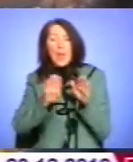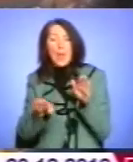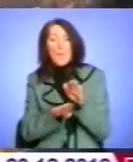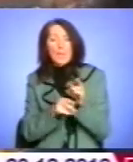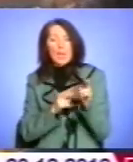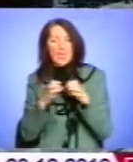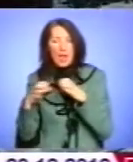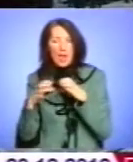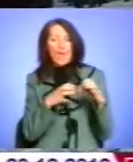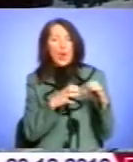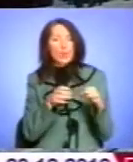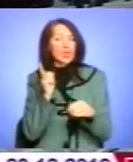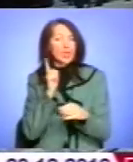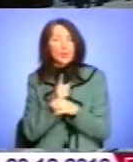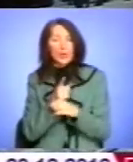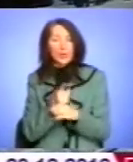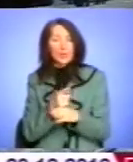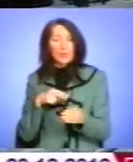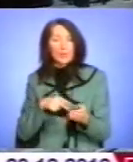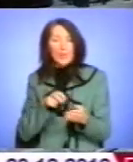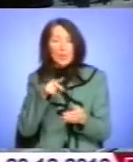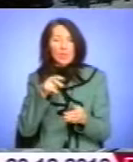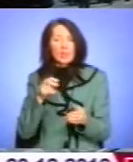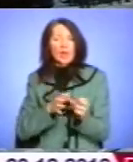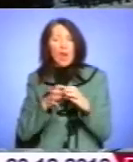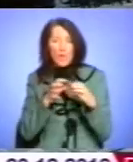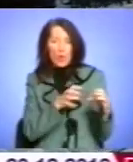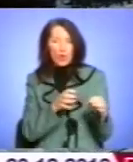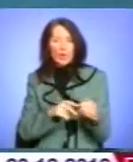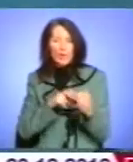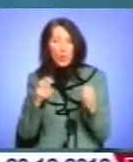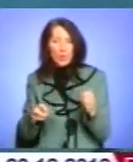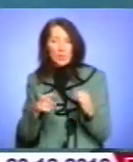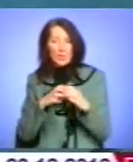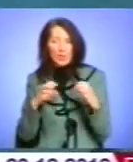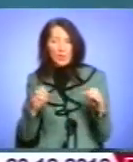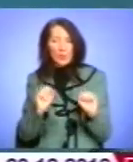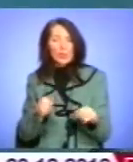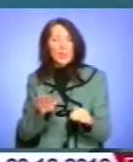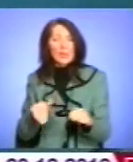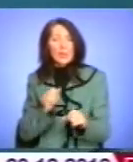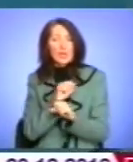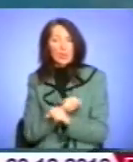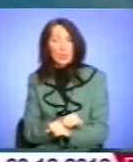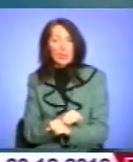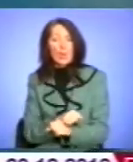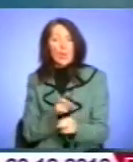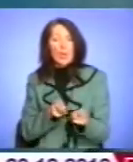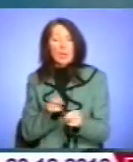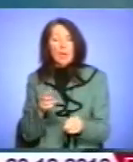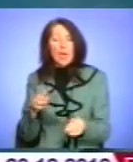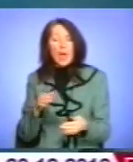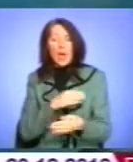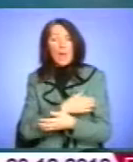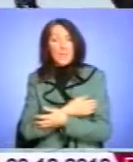суворо заборонено. Підніматись у вагон і виходити з нього можна тільки після зупинки поїзда. Маленьких дітей тримати на руках, а старших – за